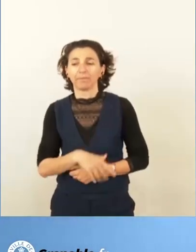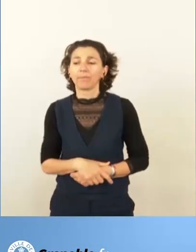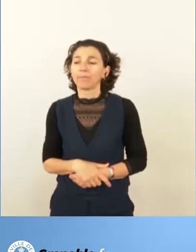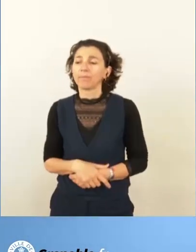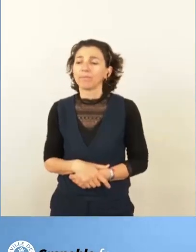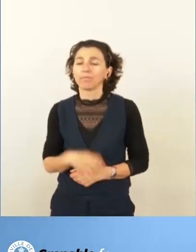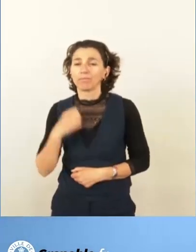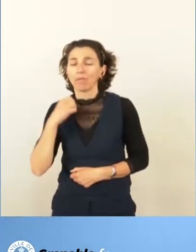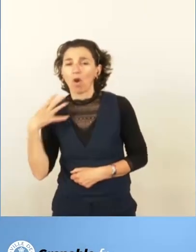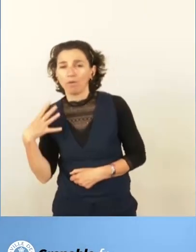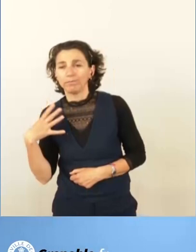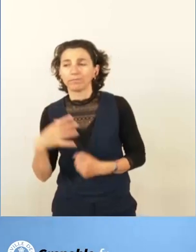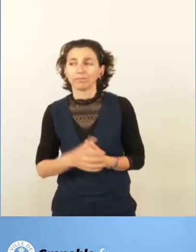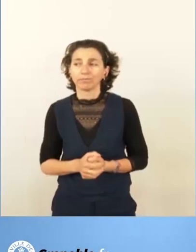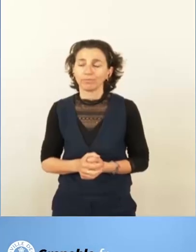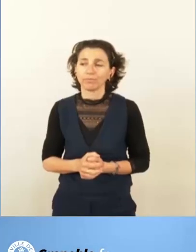blanc